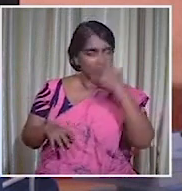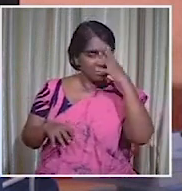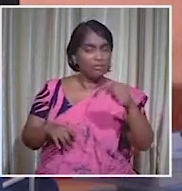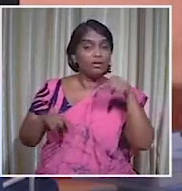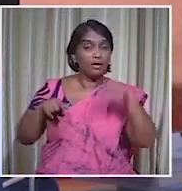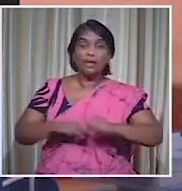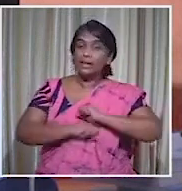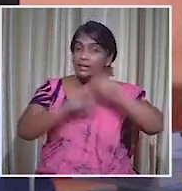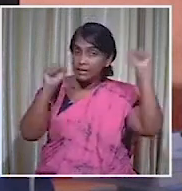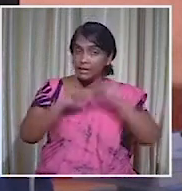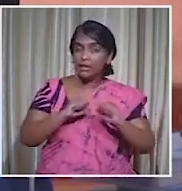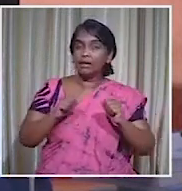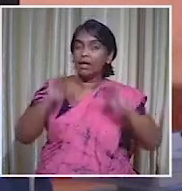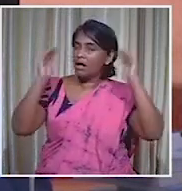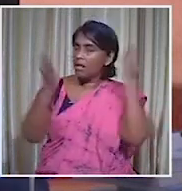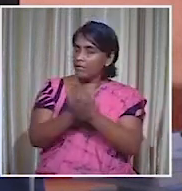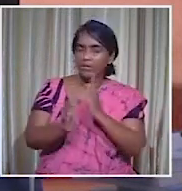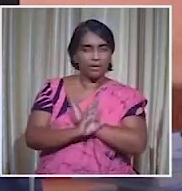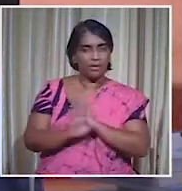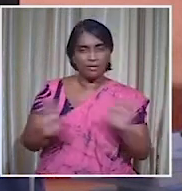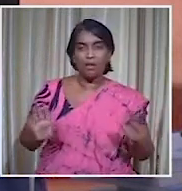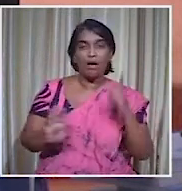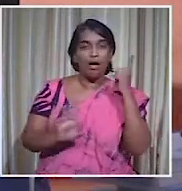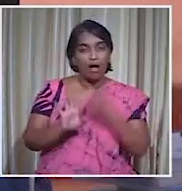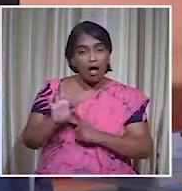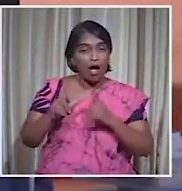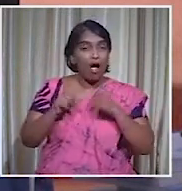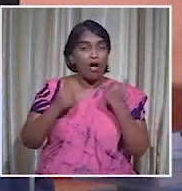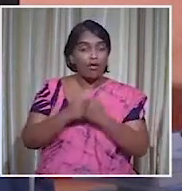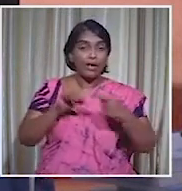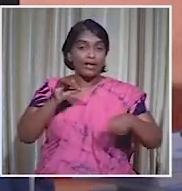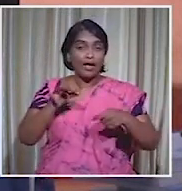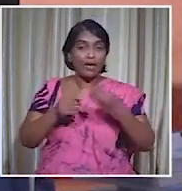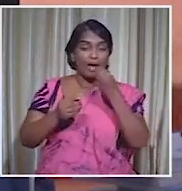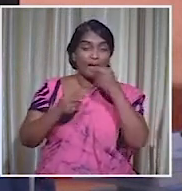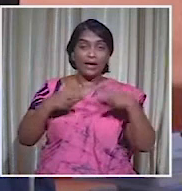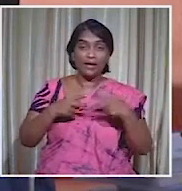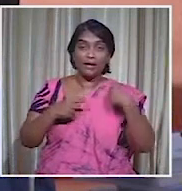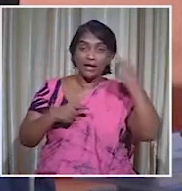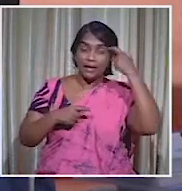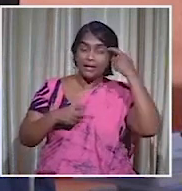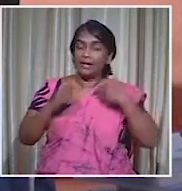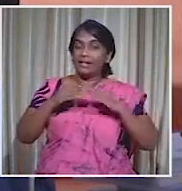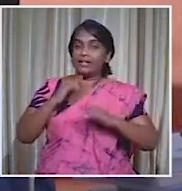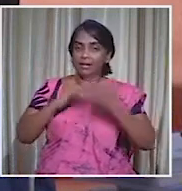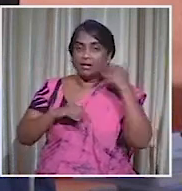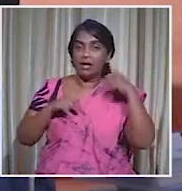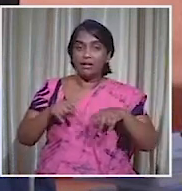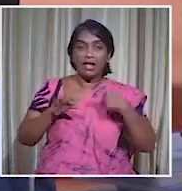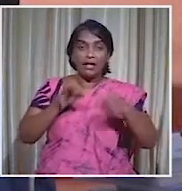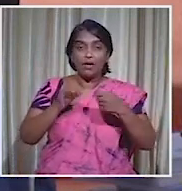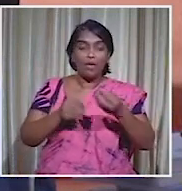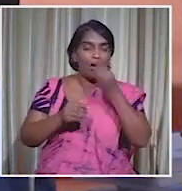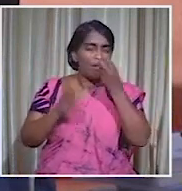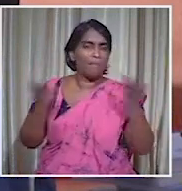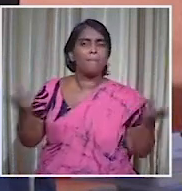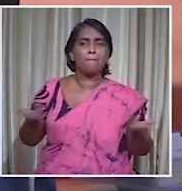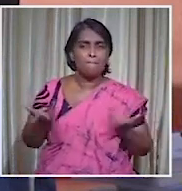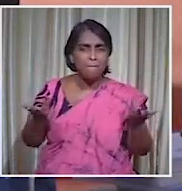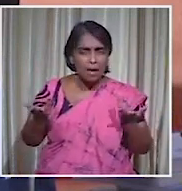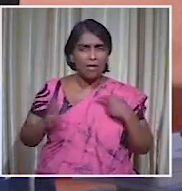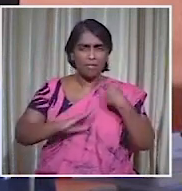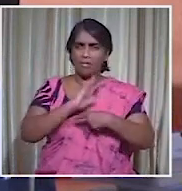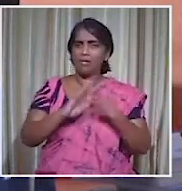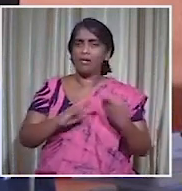මේ උද්ඝෝෂණ රැල්ල නවත්තන්න එපා අවුරුදු ආපු ගමන් කැවුම් කොකිස් යන්න ගෙදරයි කියලා බලාගෙන ඉන්නේ අද කැවුම් කොකිස් කන්න බැරි